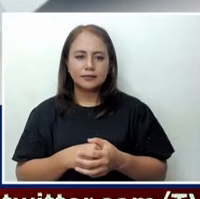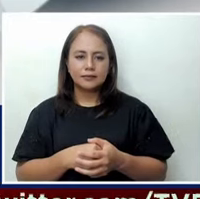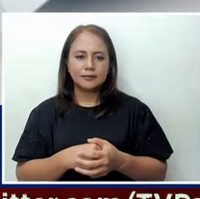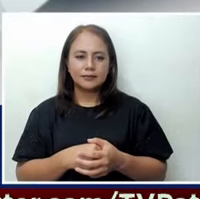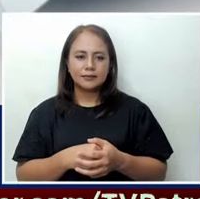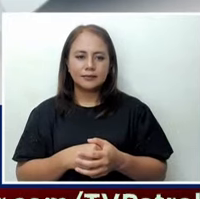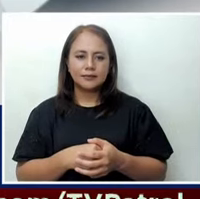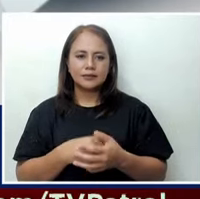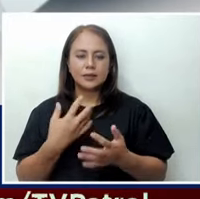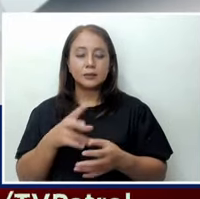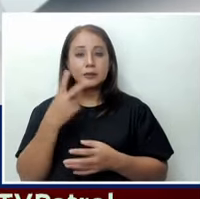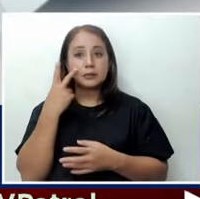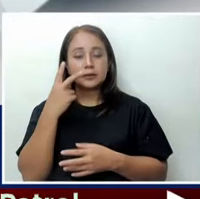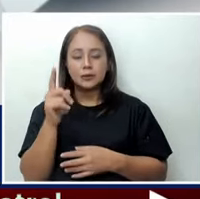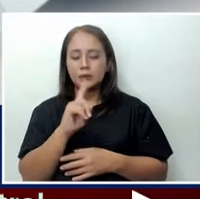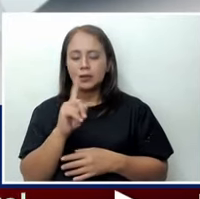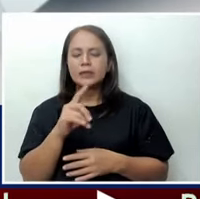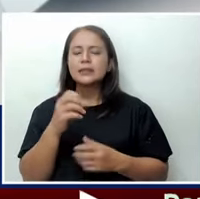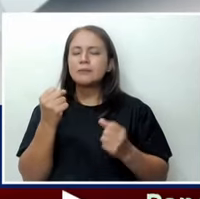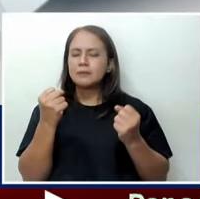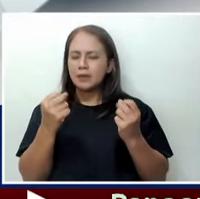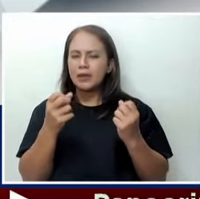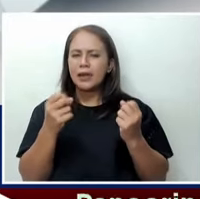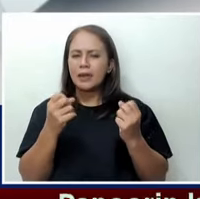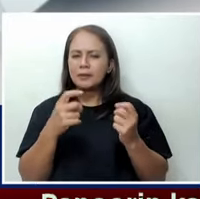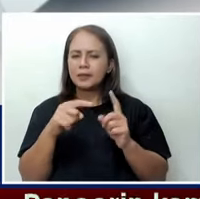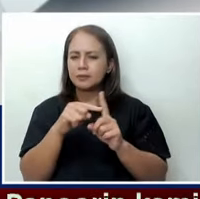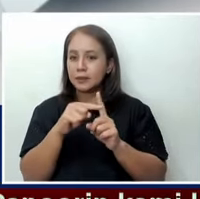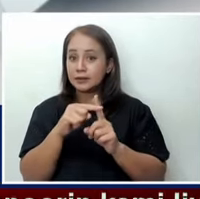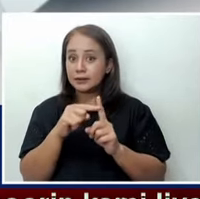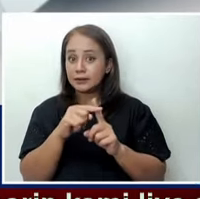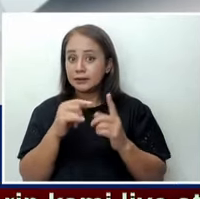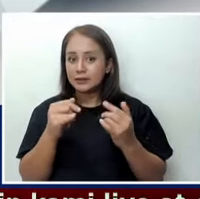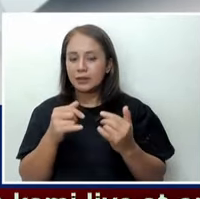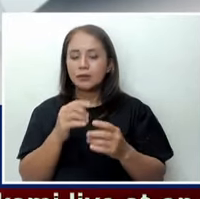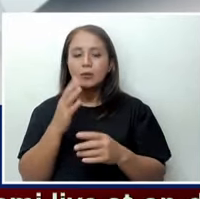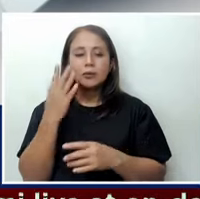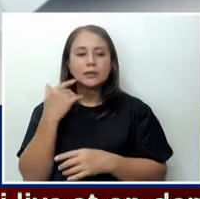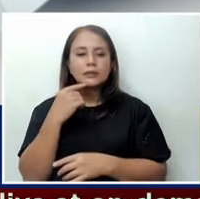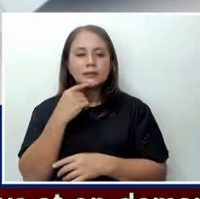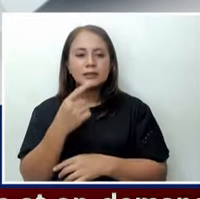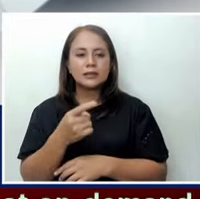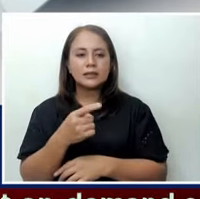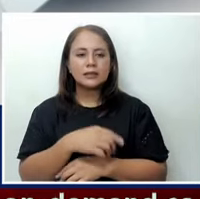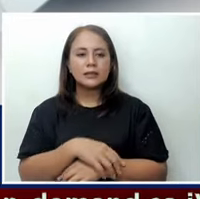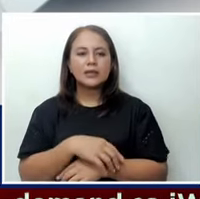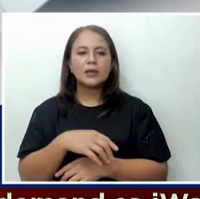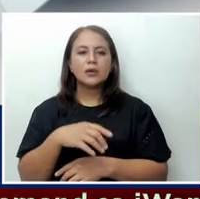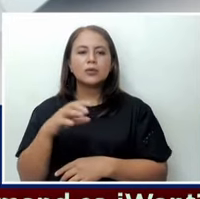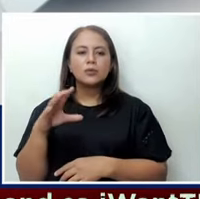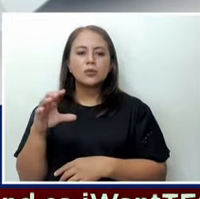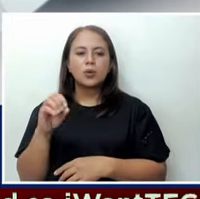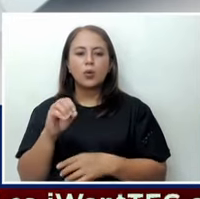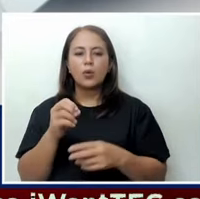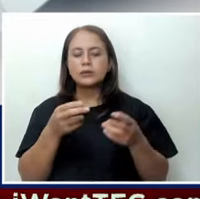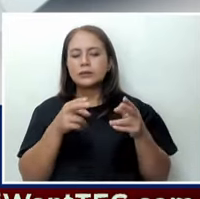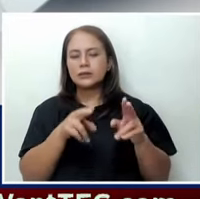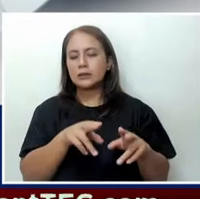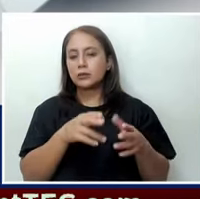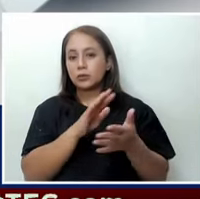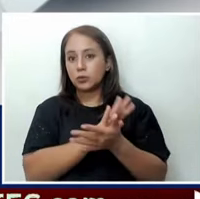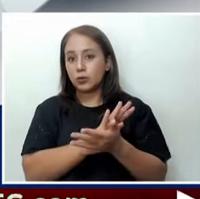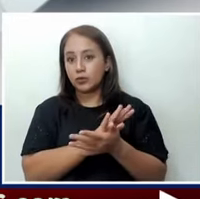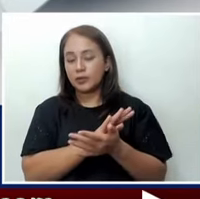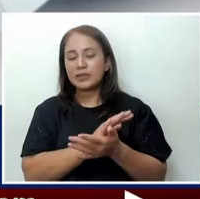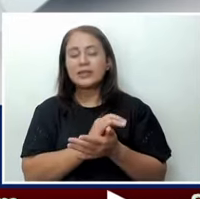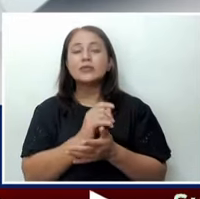Ang nakita po natin, kahit marami po nagpa-positive na yan, yun po ang kinatawag nilang coincidental COVID. Hindi naman ito